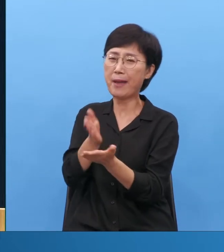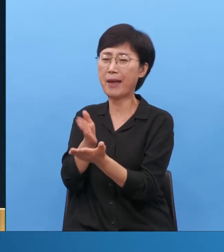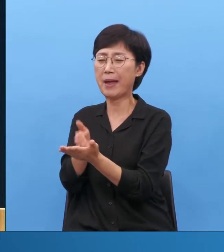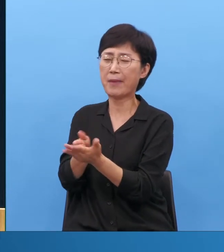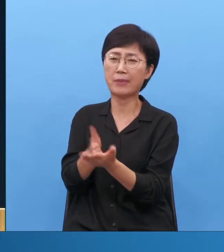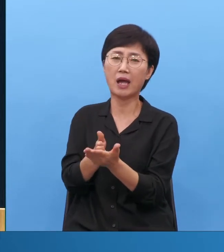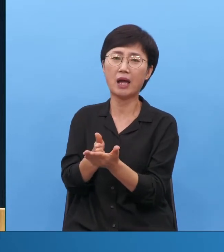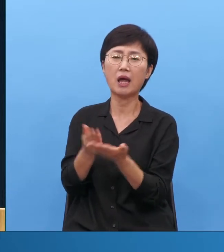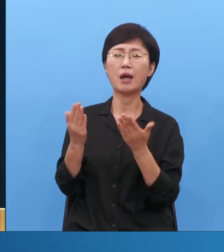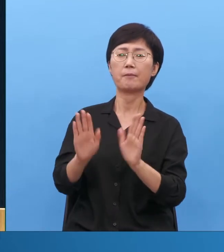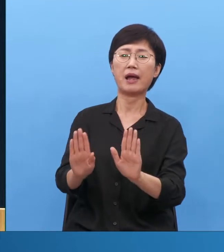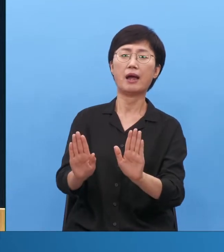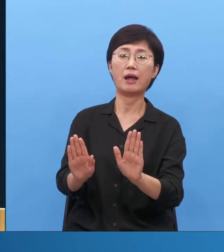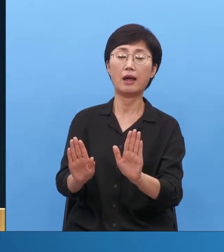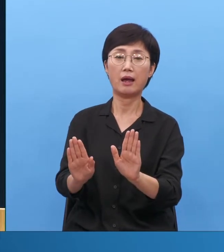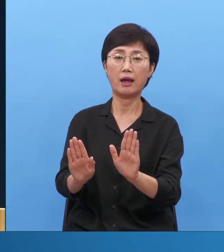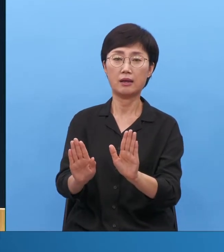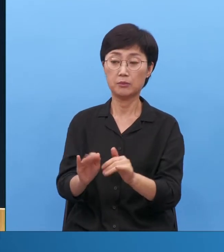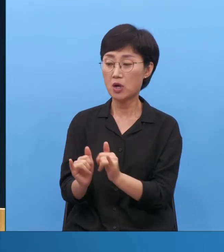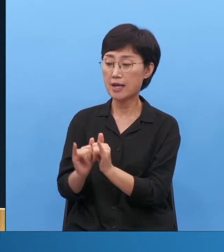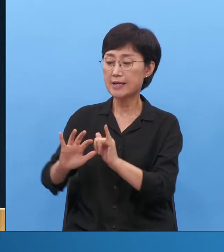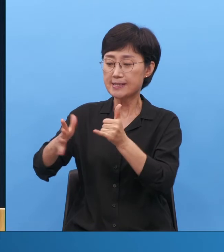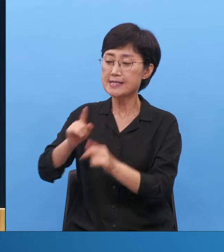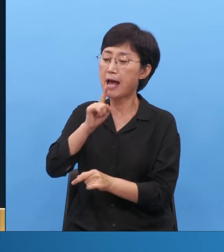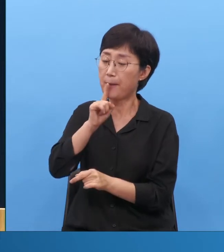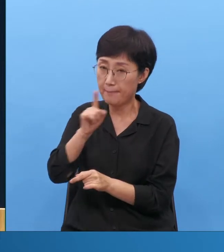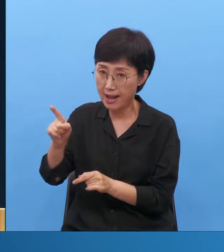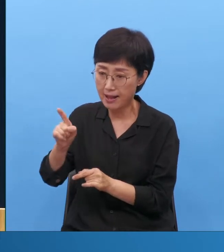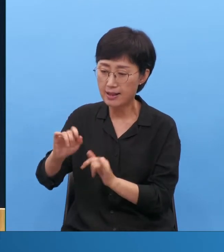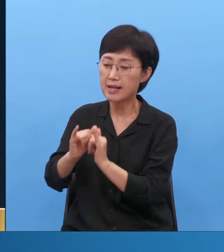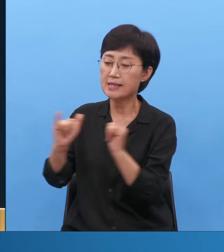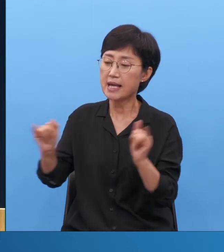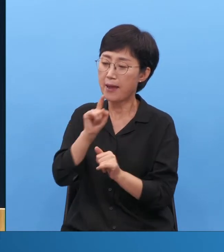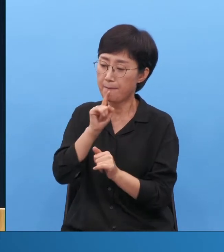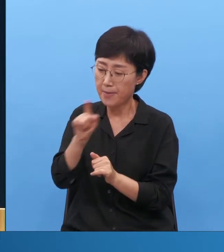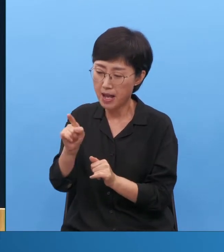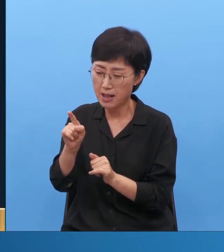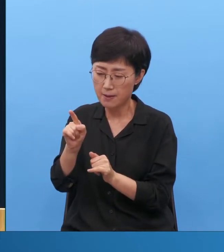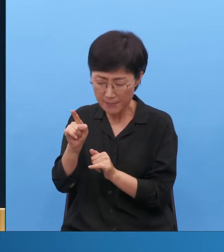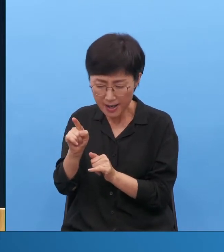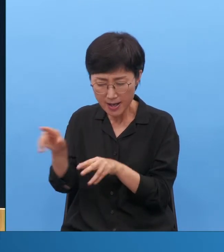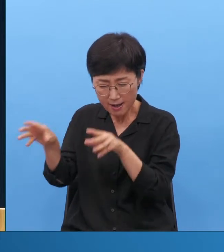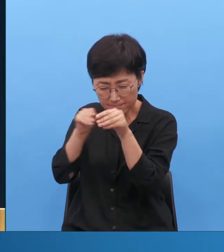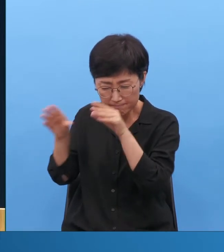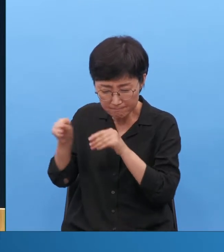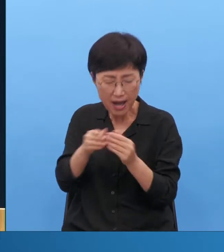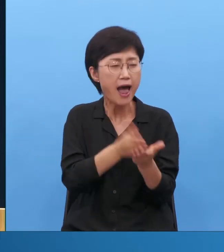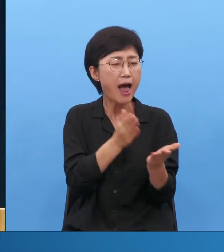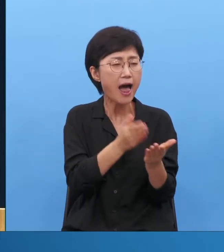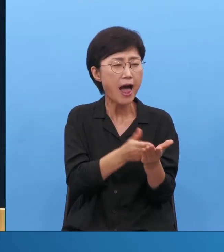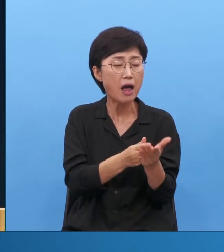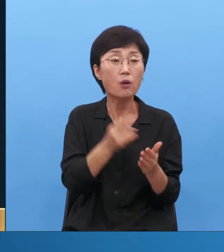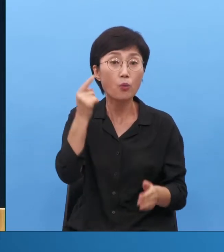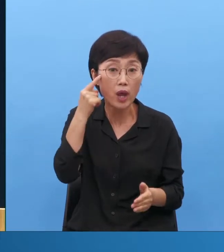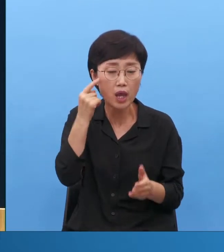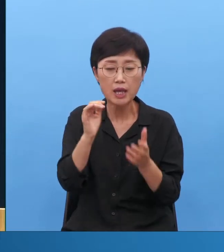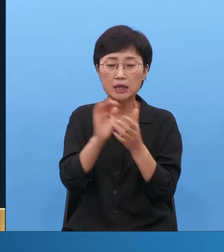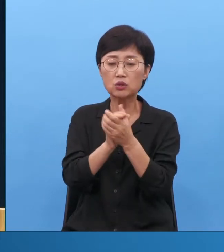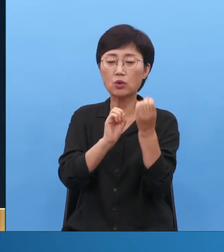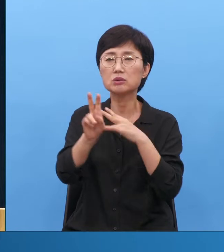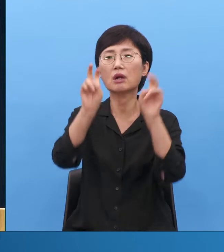speak words. 그것도 사람의 말을 많이 하고 들어야 돼요. And they have to speak words about others and even hear things about others as well. 그럼